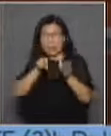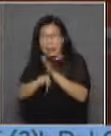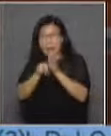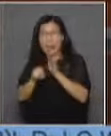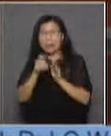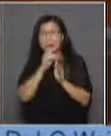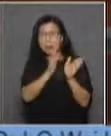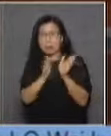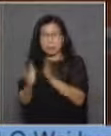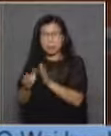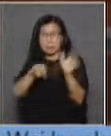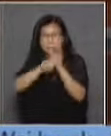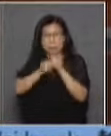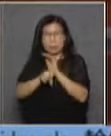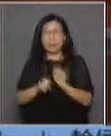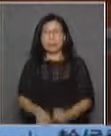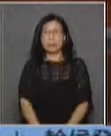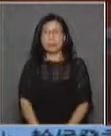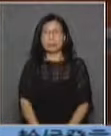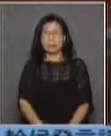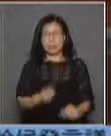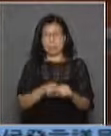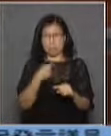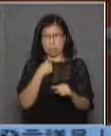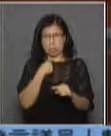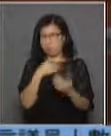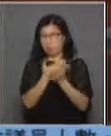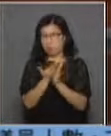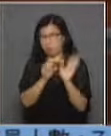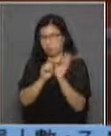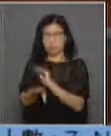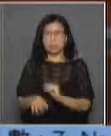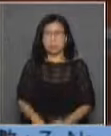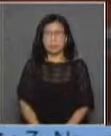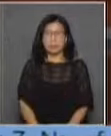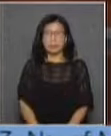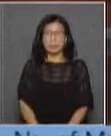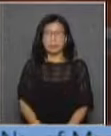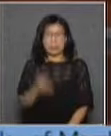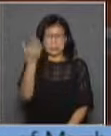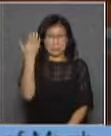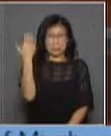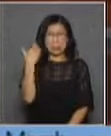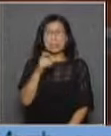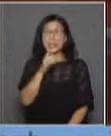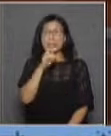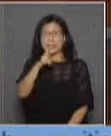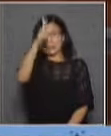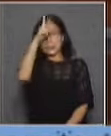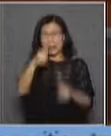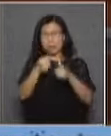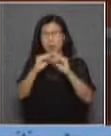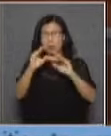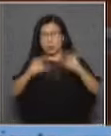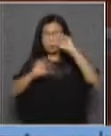程序，漏咗一啲嘅要求。咁、啊、所以當年呢就稱為呢個嘅短裝嘅事件。